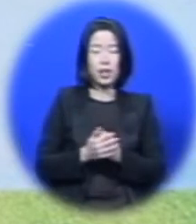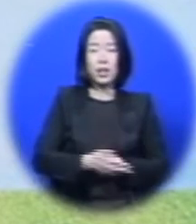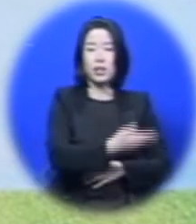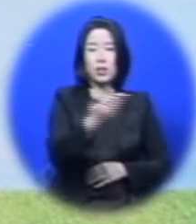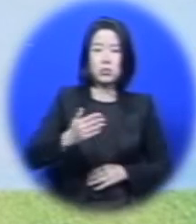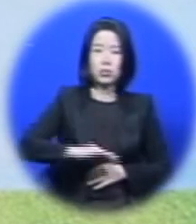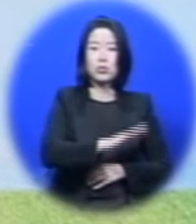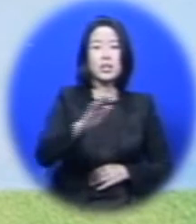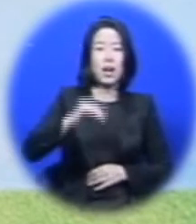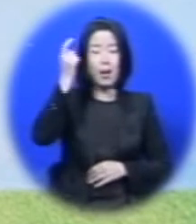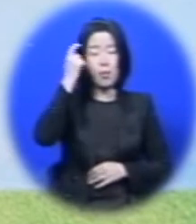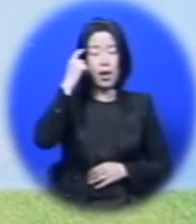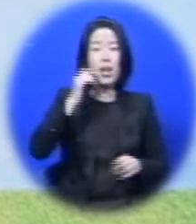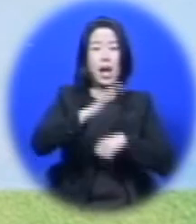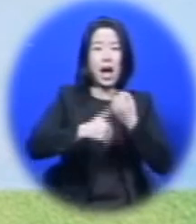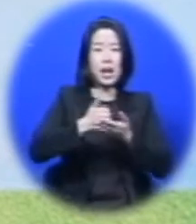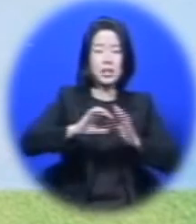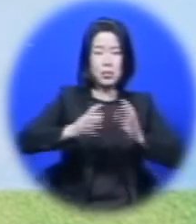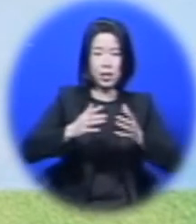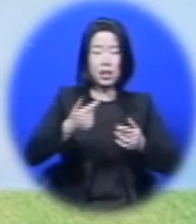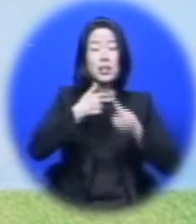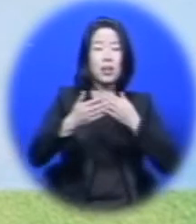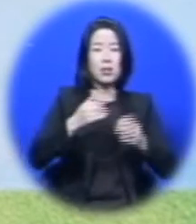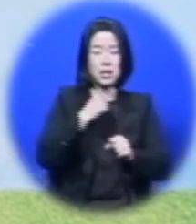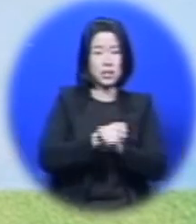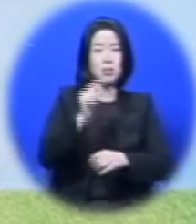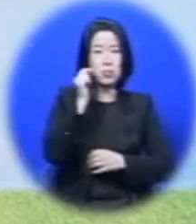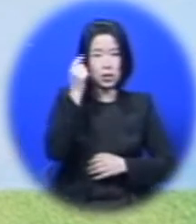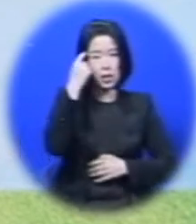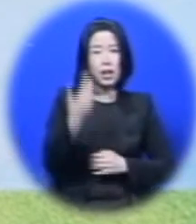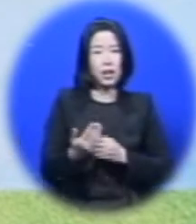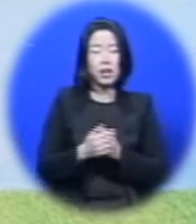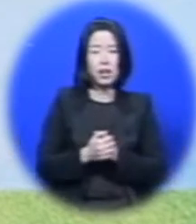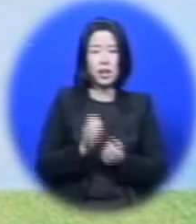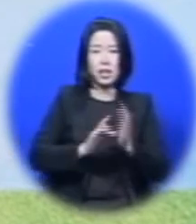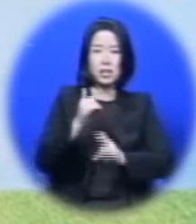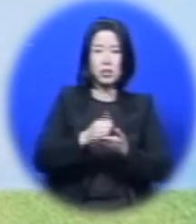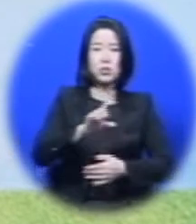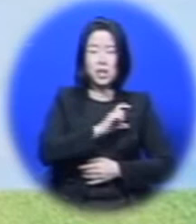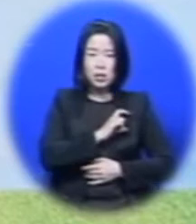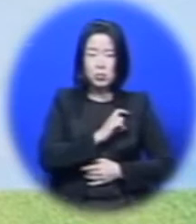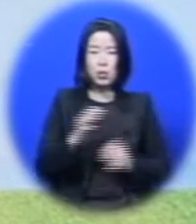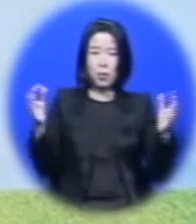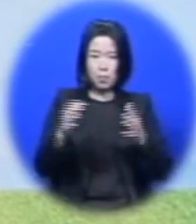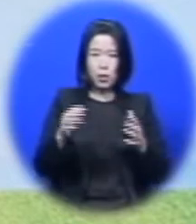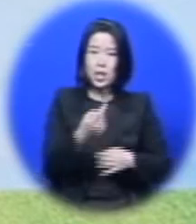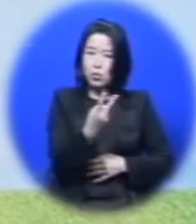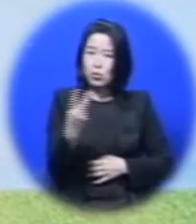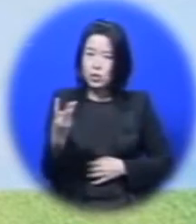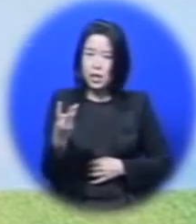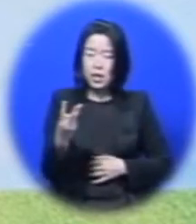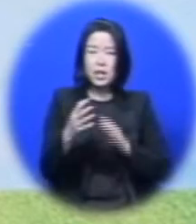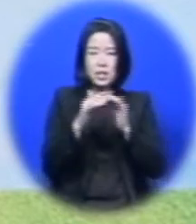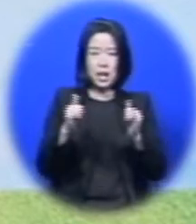여러분, 우리가 왜 하나님의 나라를 경험하지 못하나? 예수님의 이름으로 모인 두세 사람의